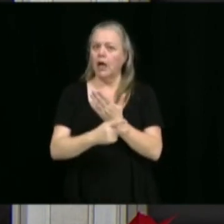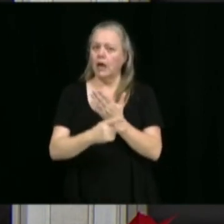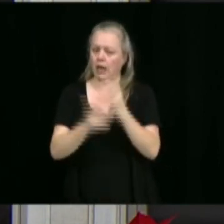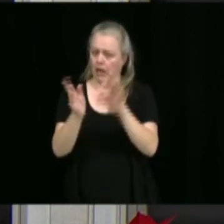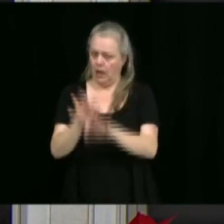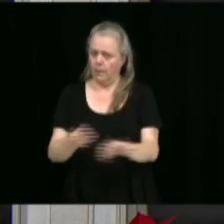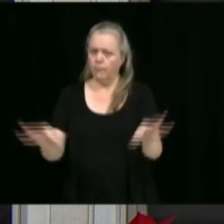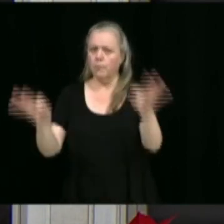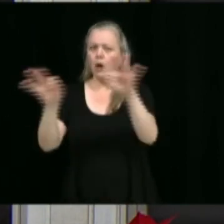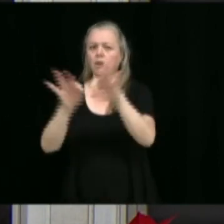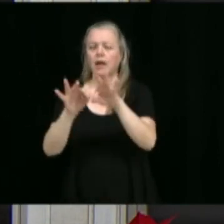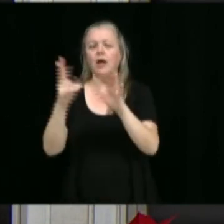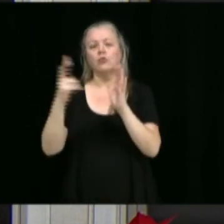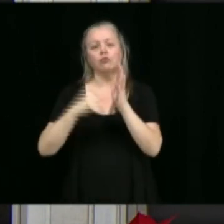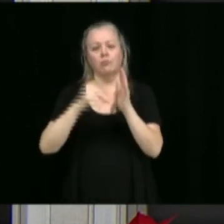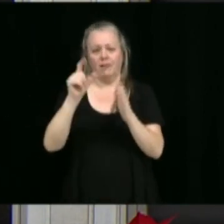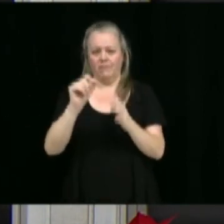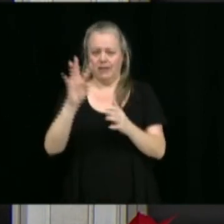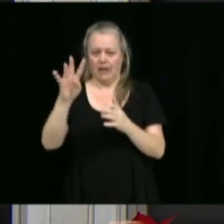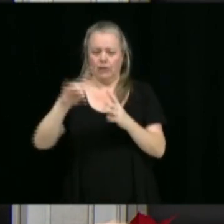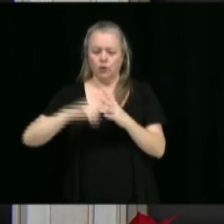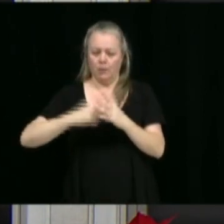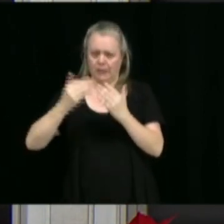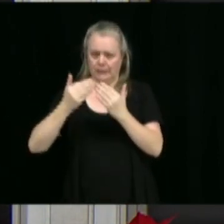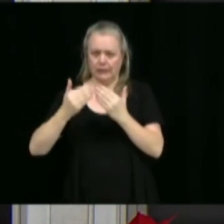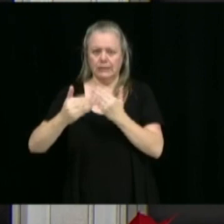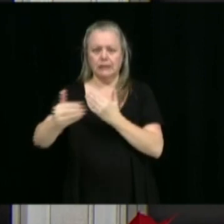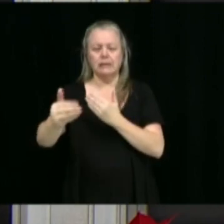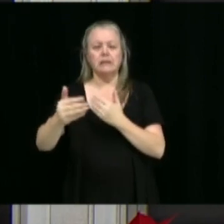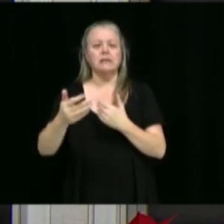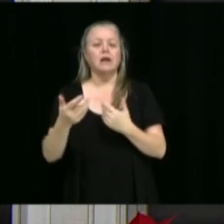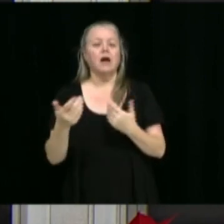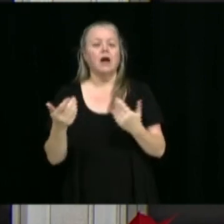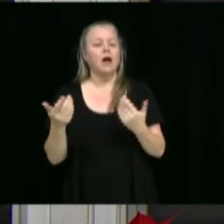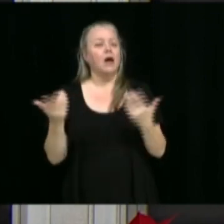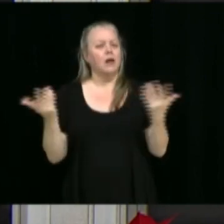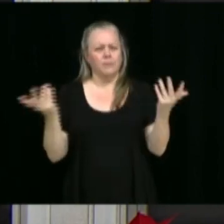jour en 2024, soit la connexion avec